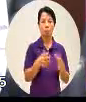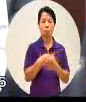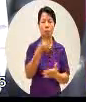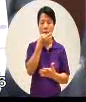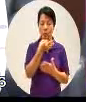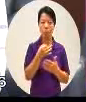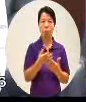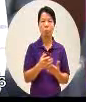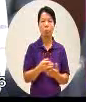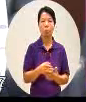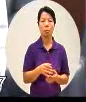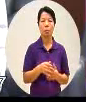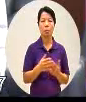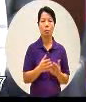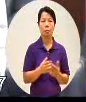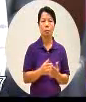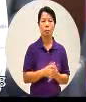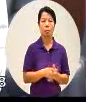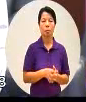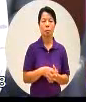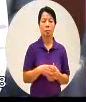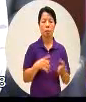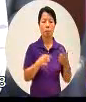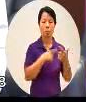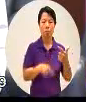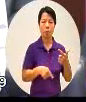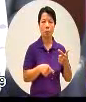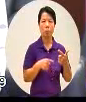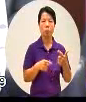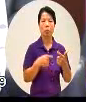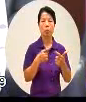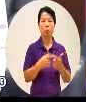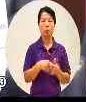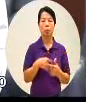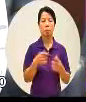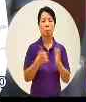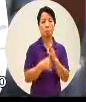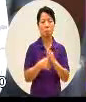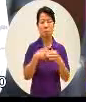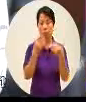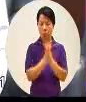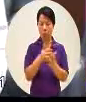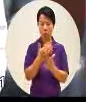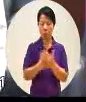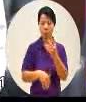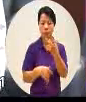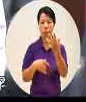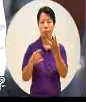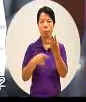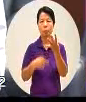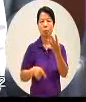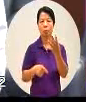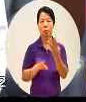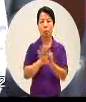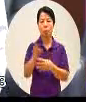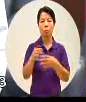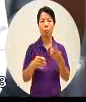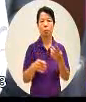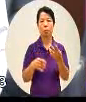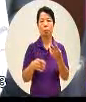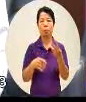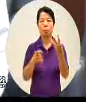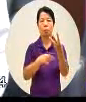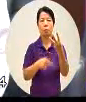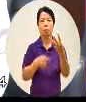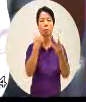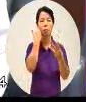你刚刚还回答说，除了这六位顾问的员额，你只请四个，那外面还有三个，外面是哪三